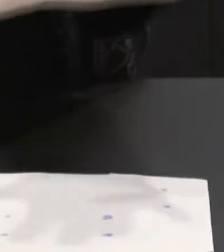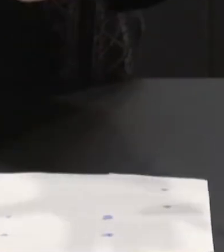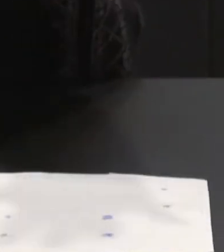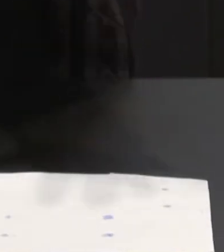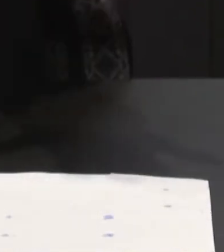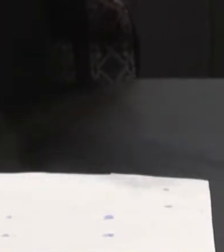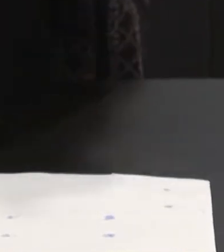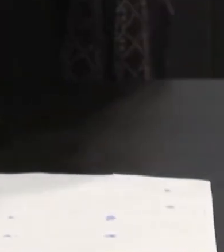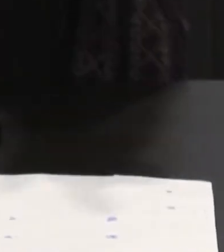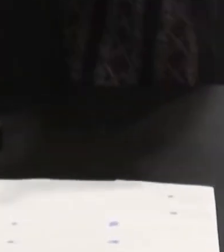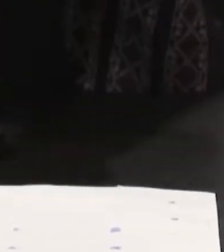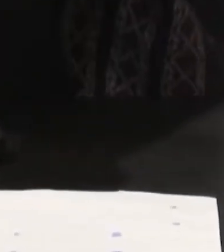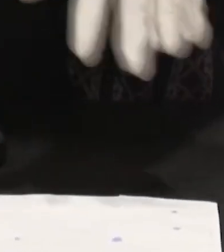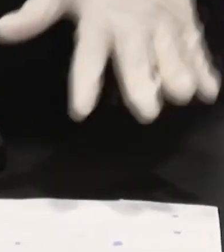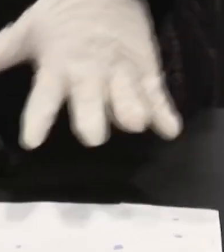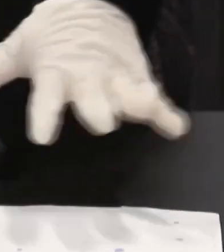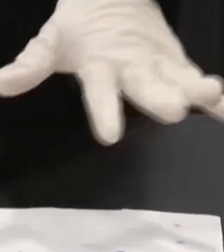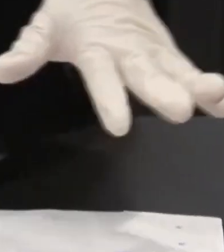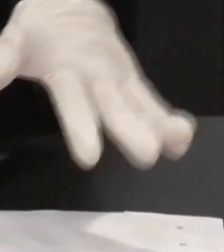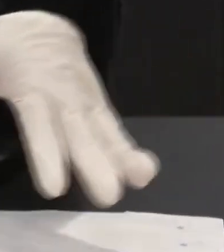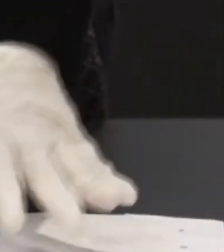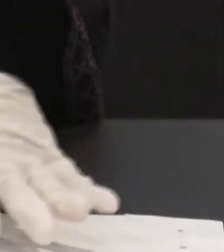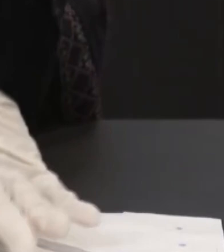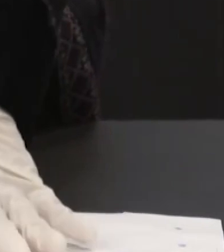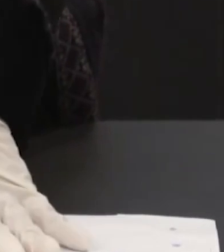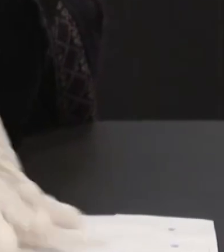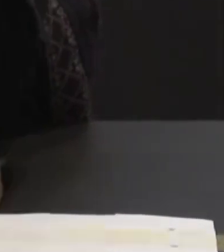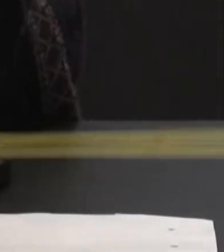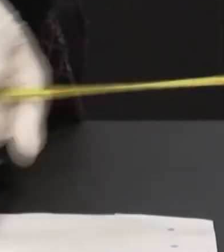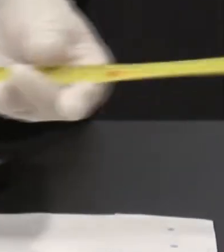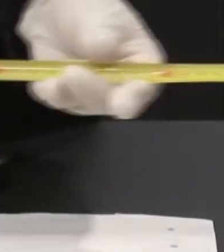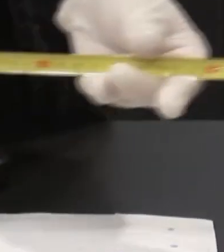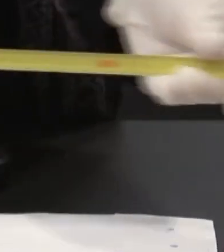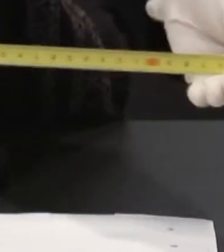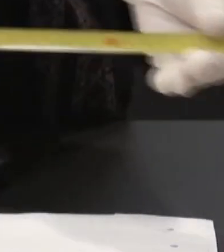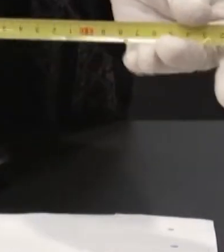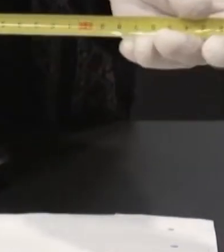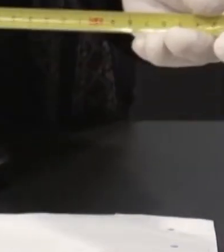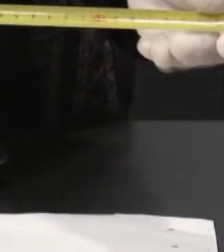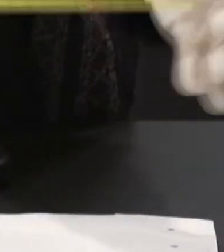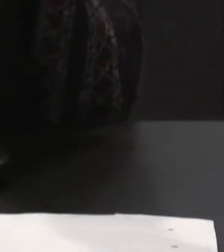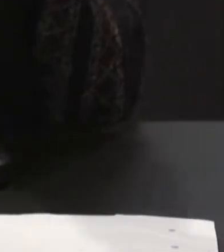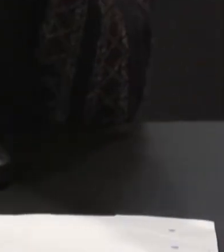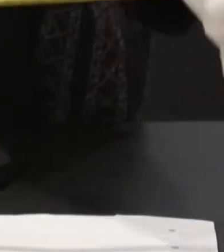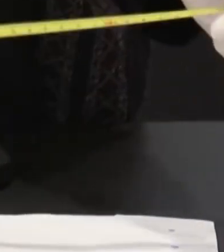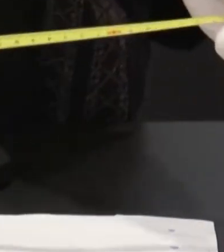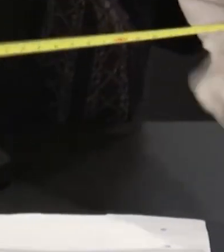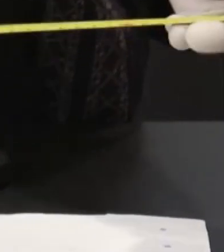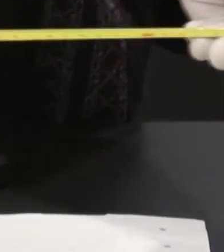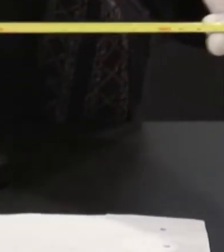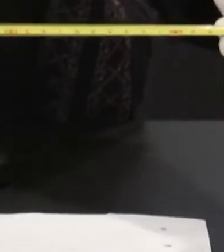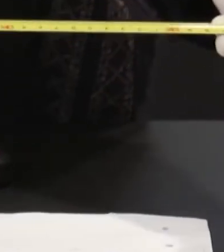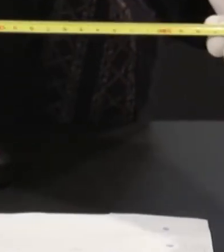على مسافه 70 قم انت باعادتها ولكن على مسافه كم غير المسافه من خلال هذا المتر قم باعاده